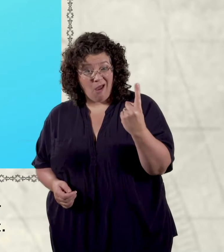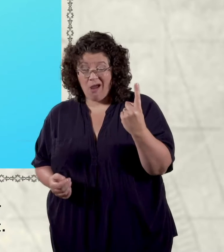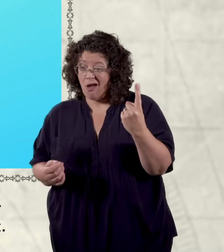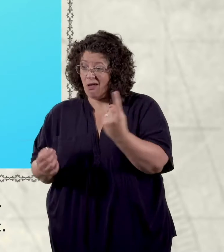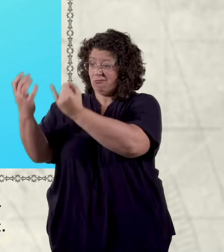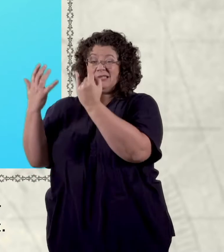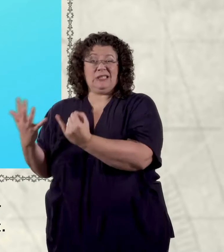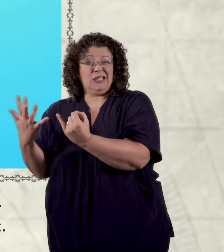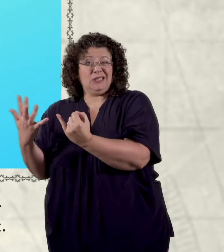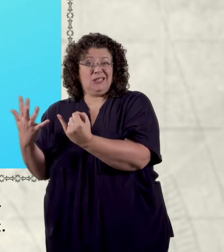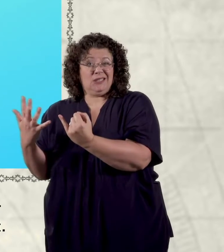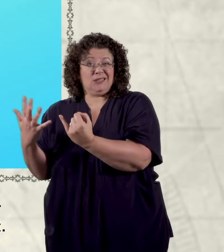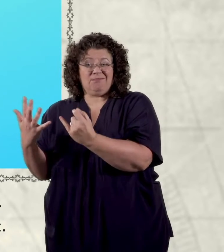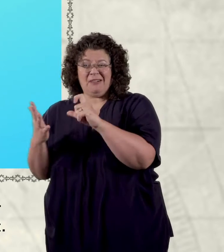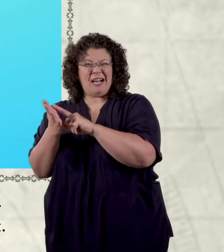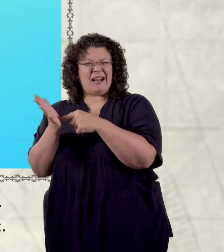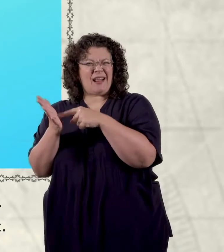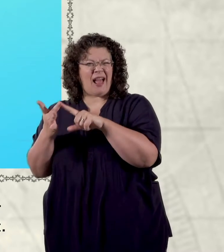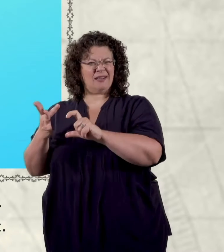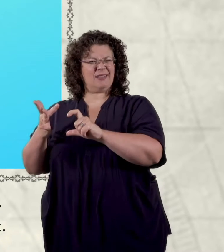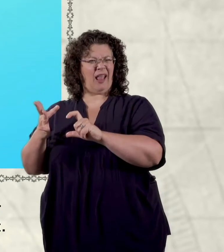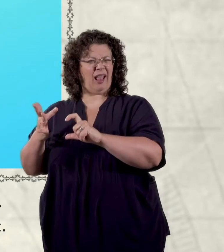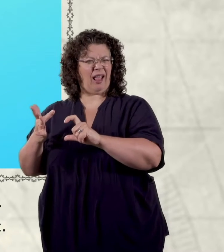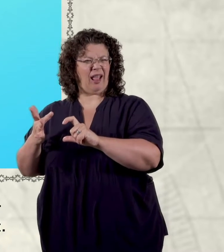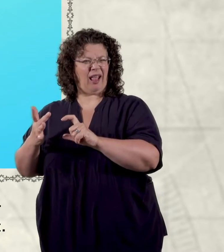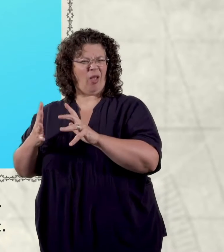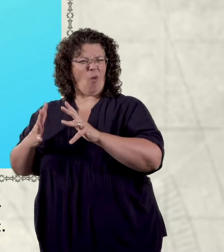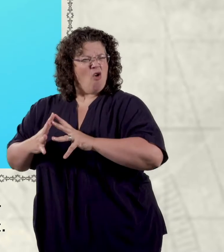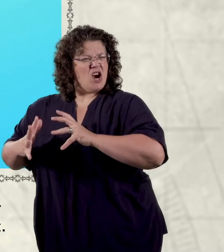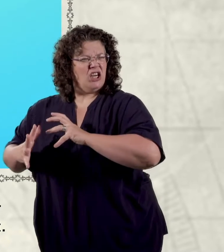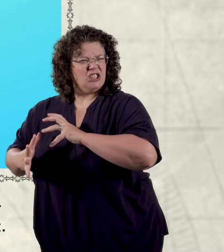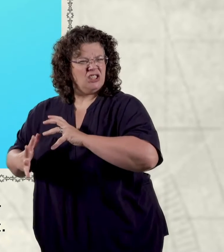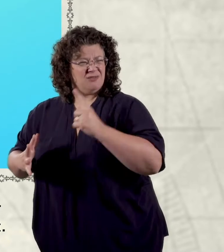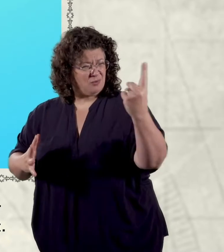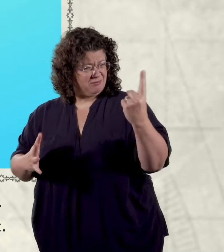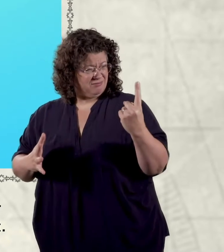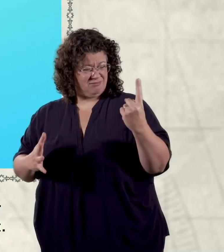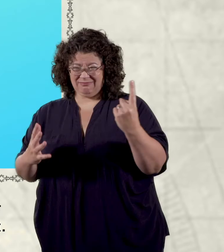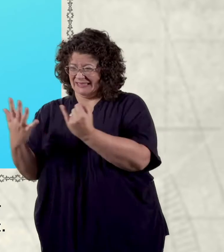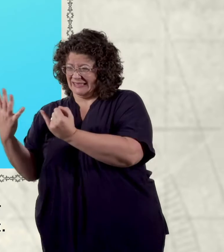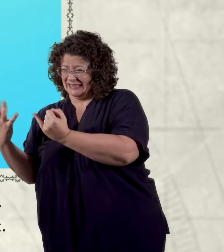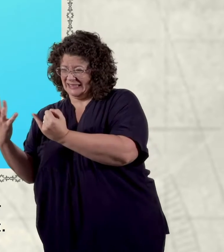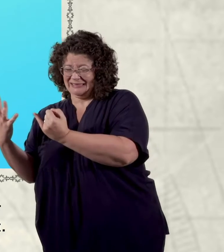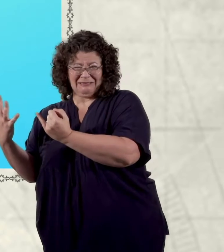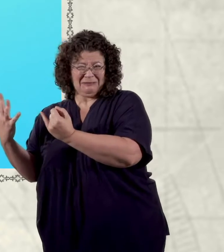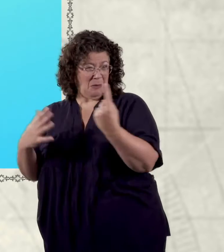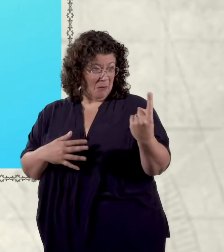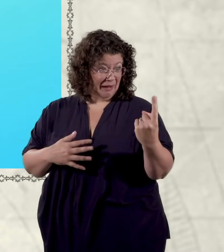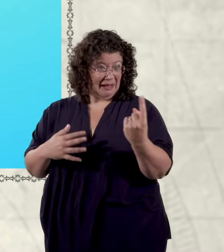am bob un milwr Rhufeinig, mi oedd yna 6 Celt.